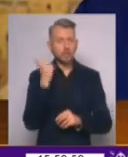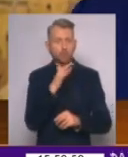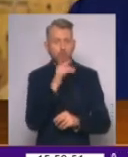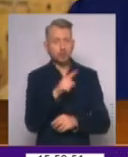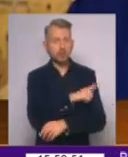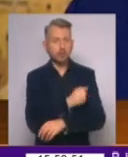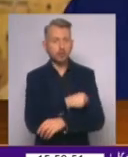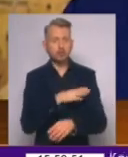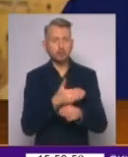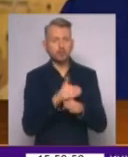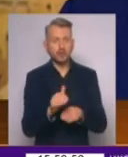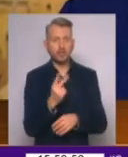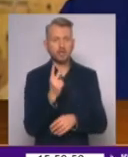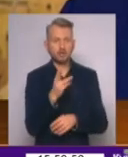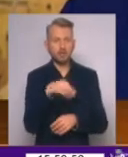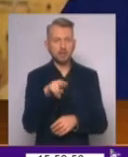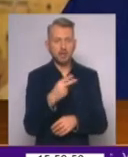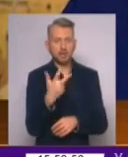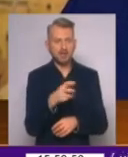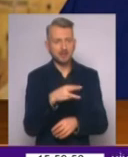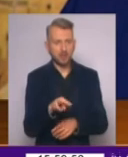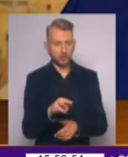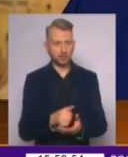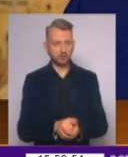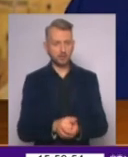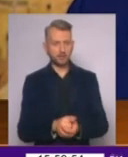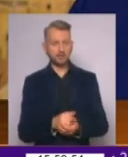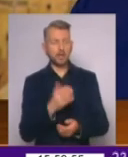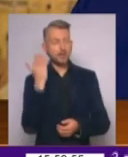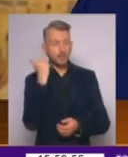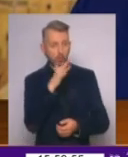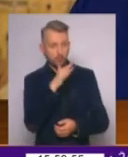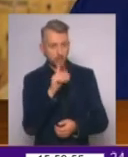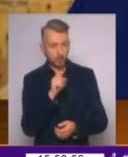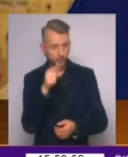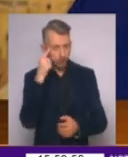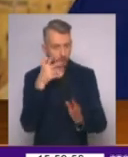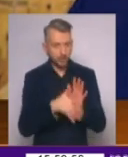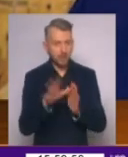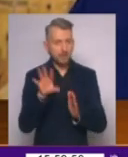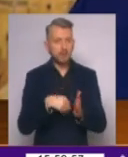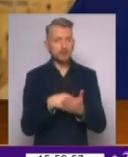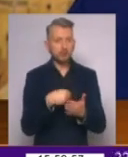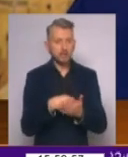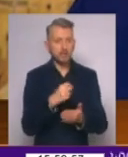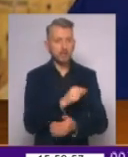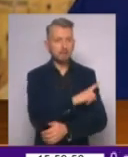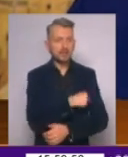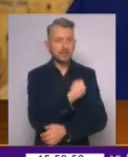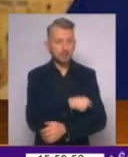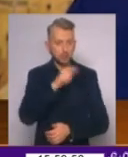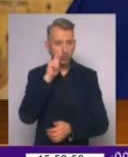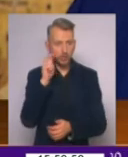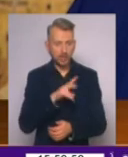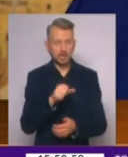лікарню було виділено 2 мільярди 300 мільйонів. І на той момент, щоб ви розуміли, весь бюджет на медицину України,